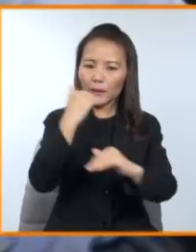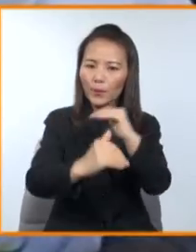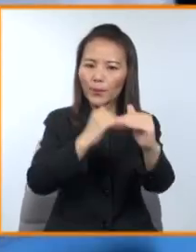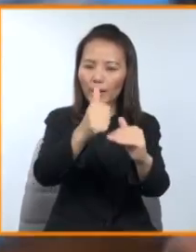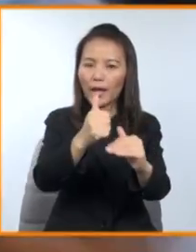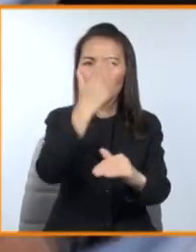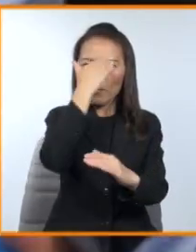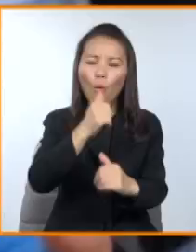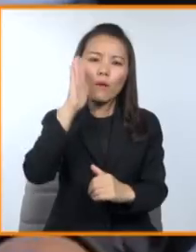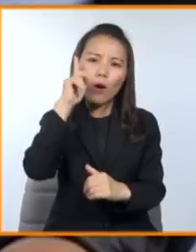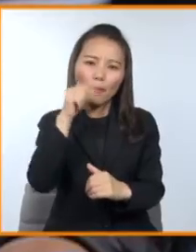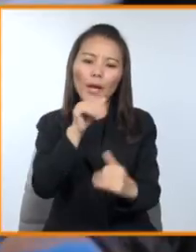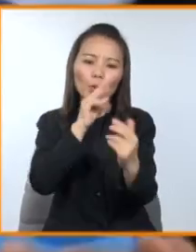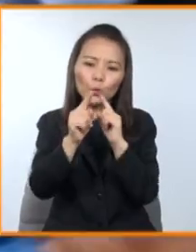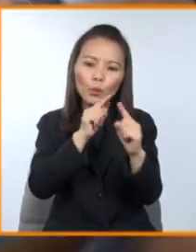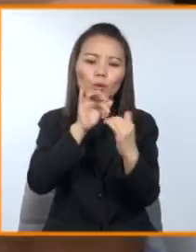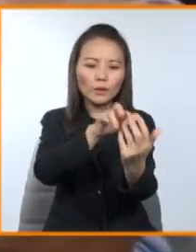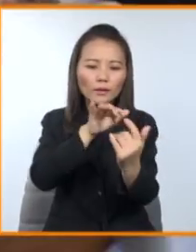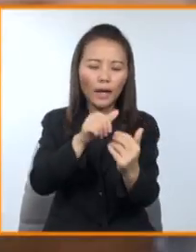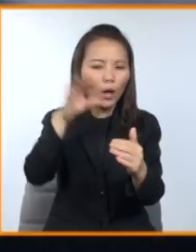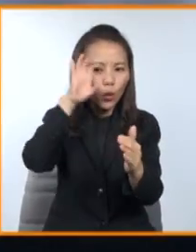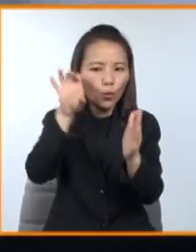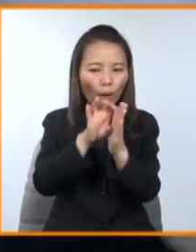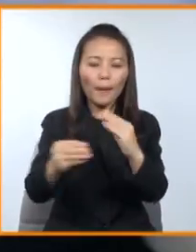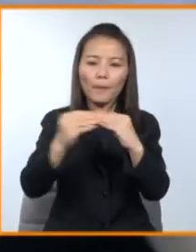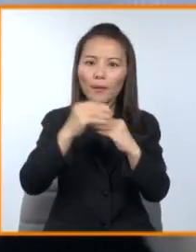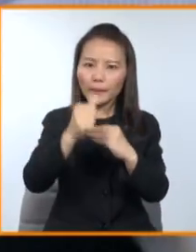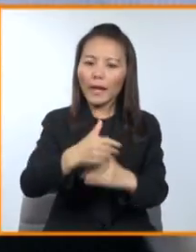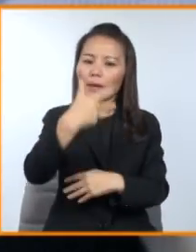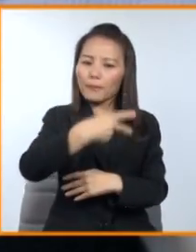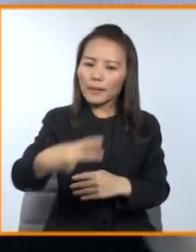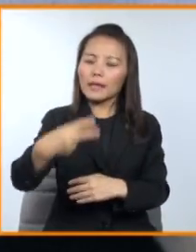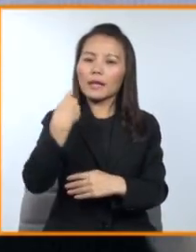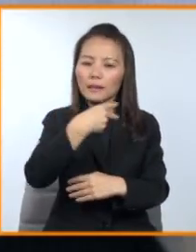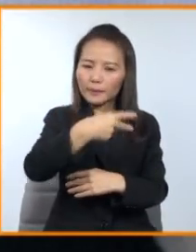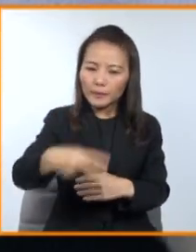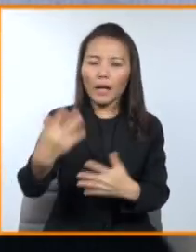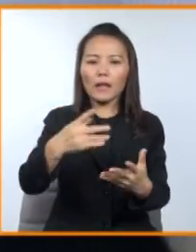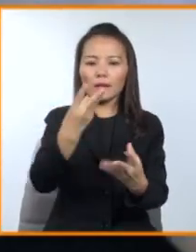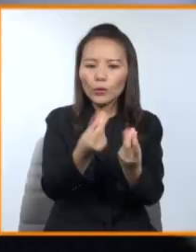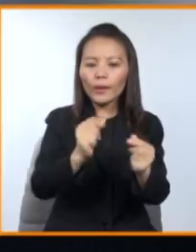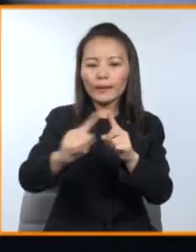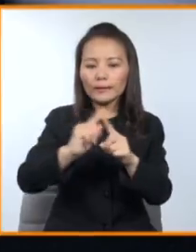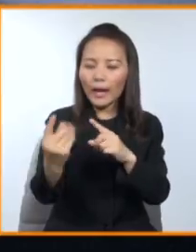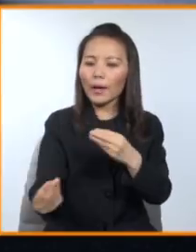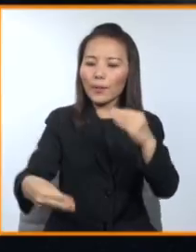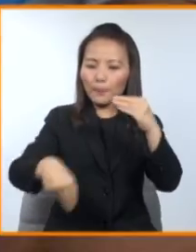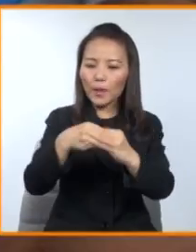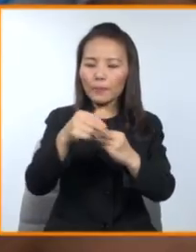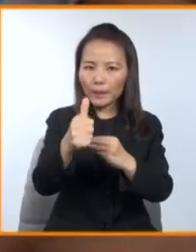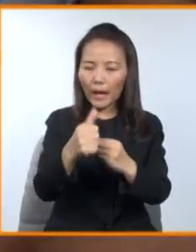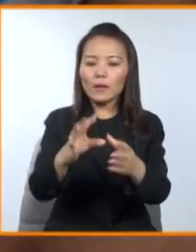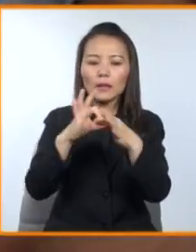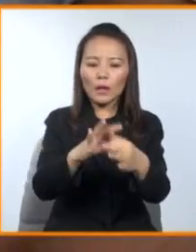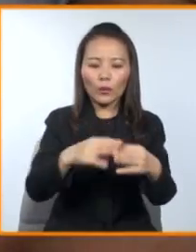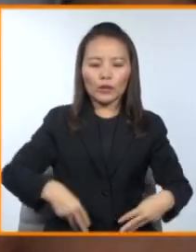ติกเนื่องจากผู้ปกครองสามารถจะเพิ่มเติมรูปภาพตัวอักษรตัวเลขหรือว่าอะไรก็ตามที่คิดว่าจำเป็นต่อการใช้ชีวิต